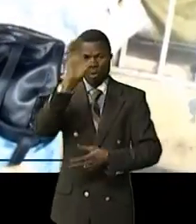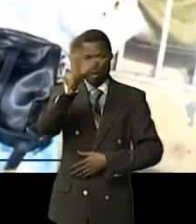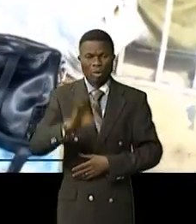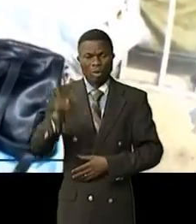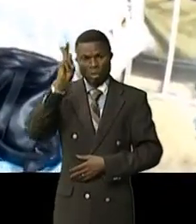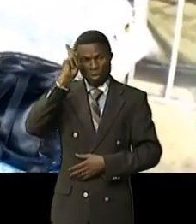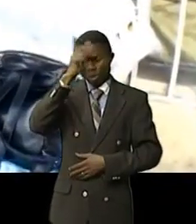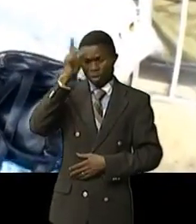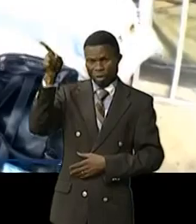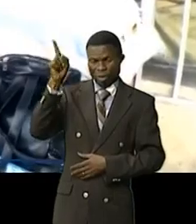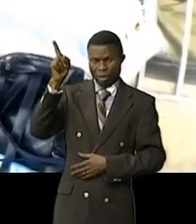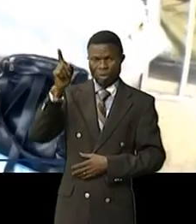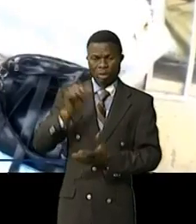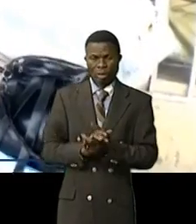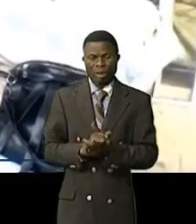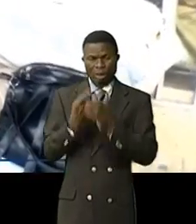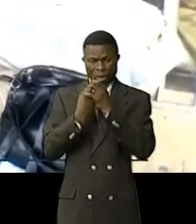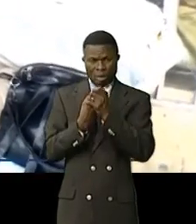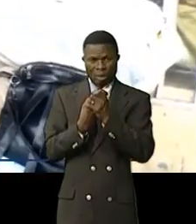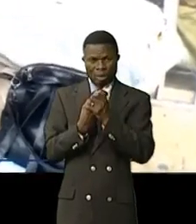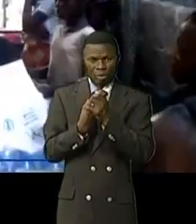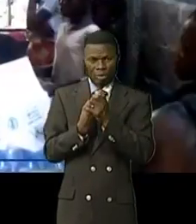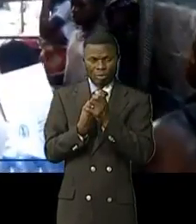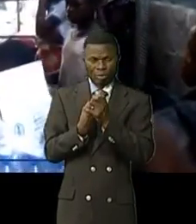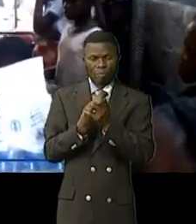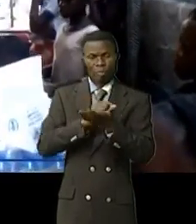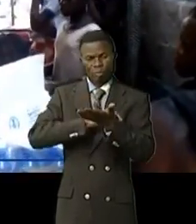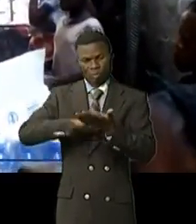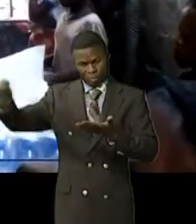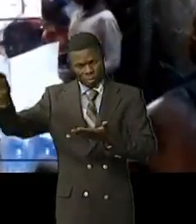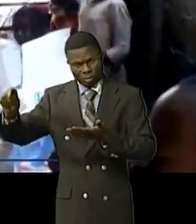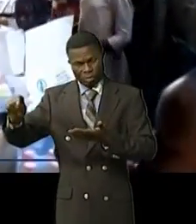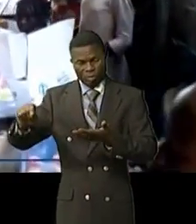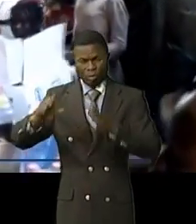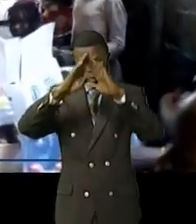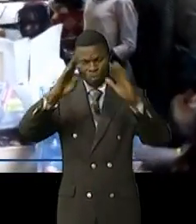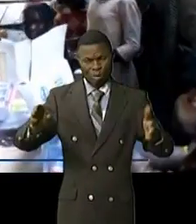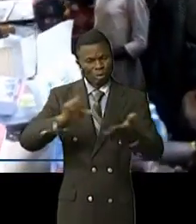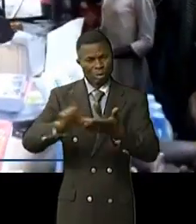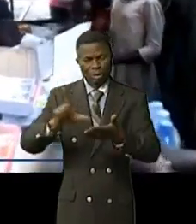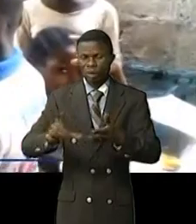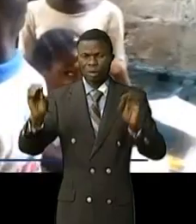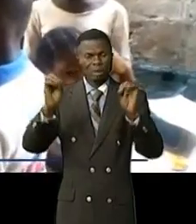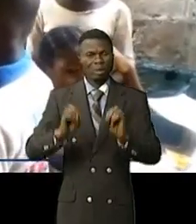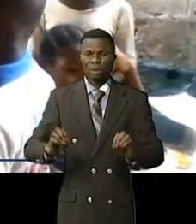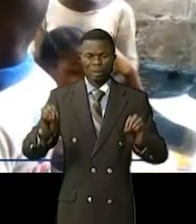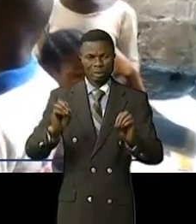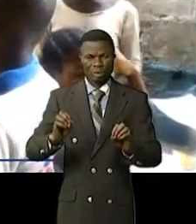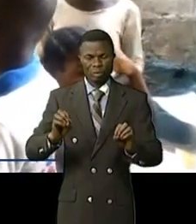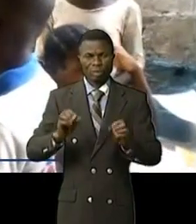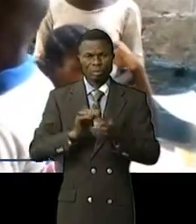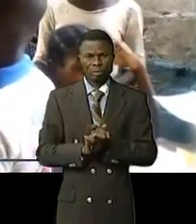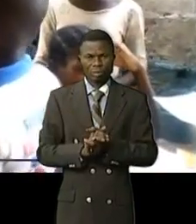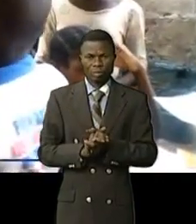Kimbantseke étaient sur le point d'être déguerpis d'abord de leur logis suite aux non-souscriptions.